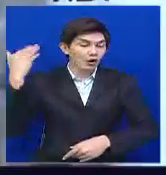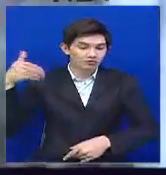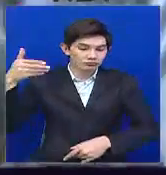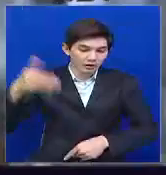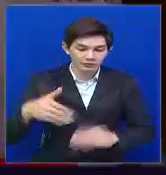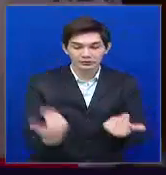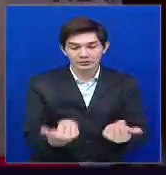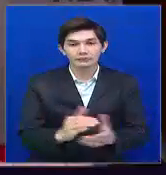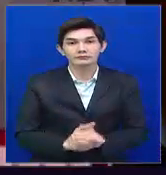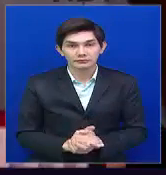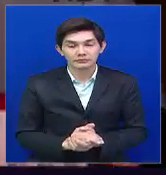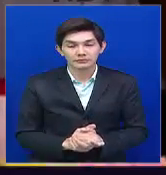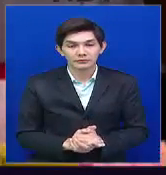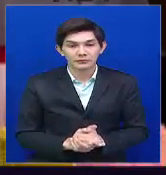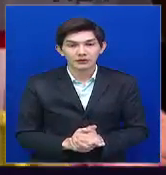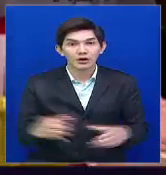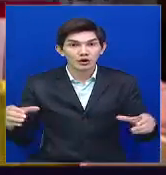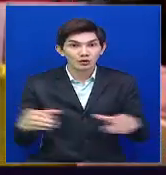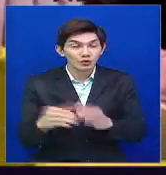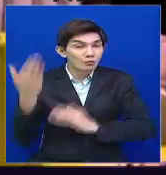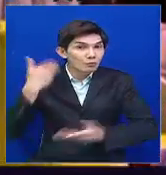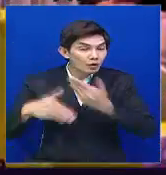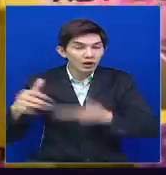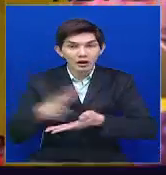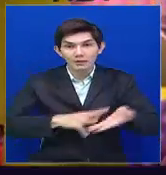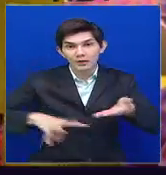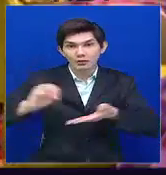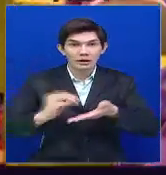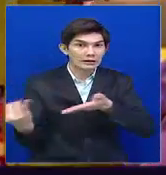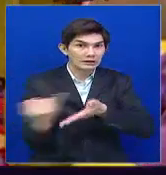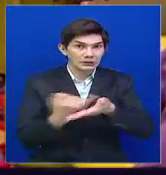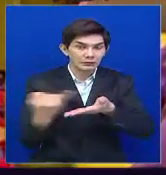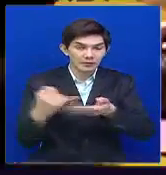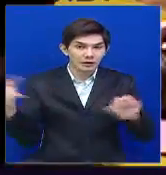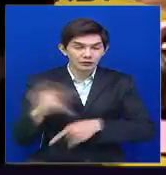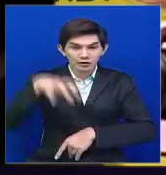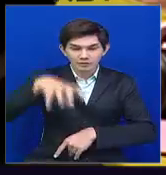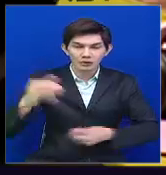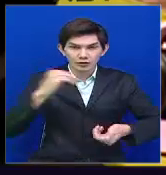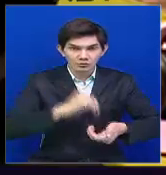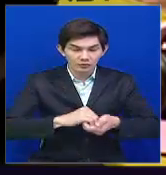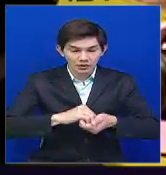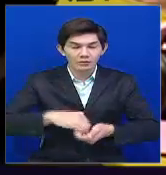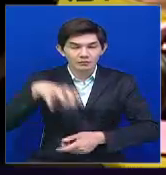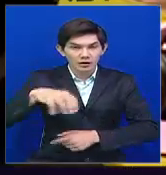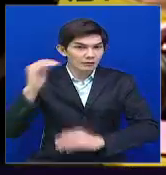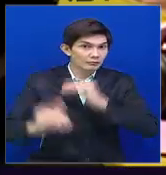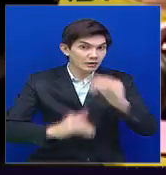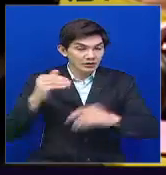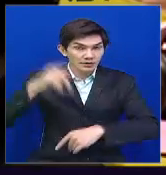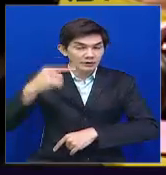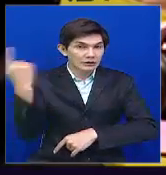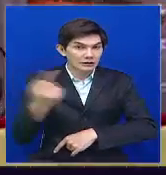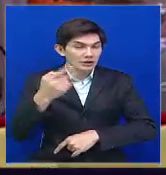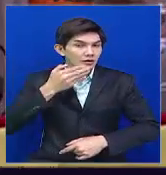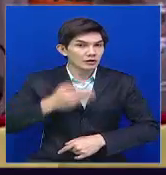จุบันคณะโบราณคดีมหาวิทยาลัยศิลปากรรวมกับองค์การบริหารการพัฒนาพื้นที่พิเศษเพื่อการท่องเที่ยวอย่